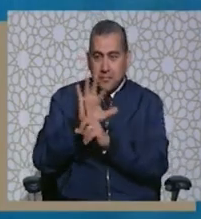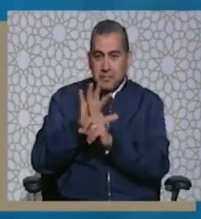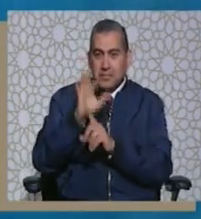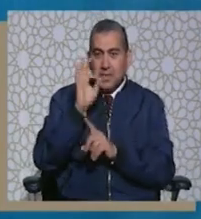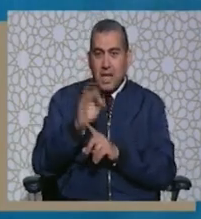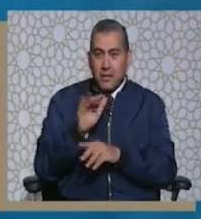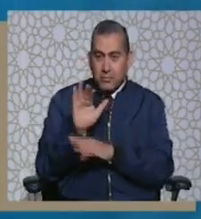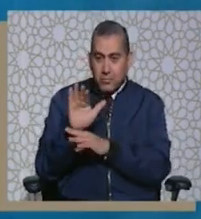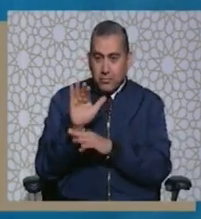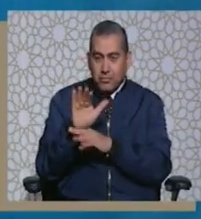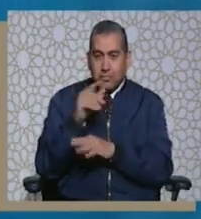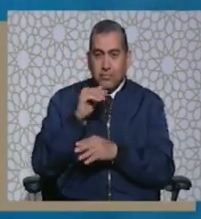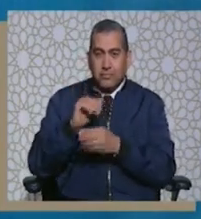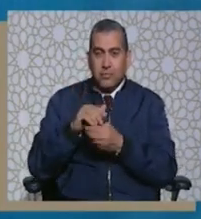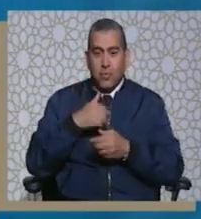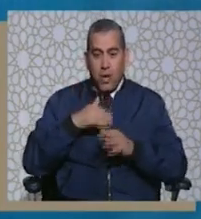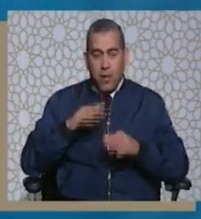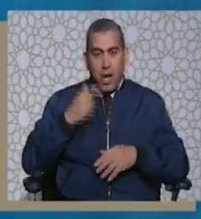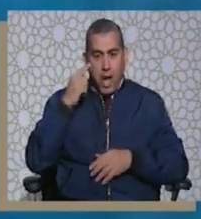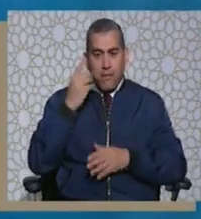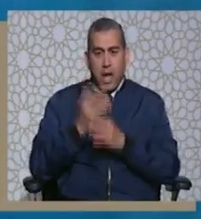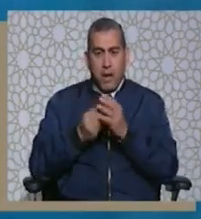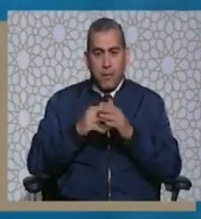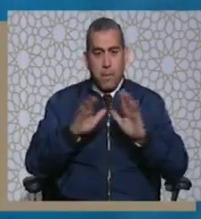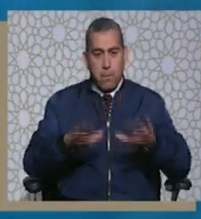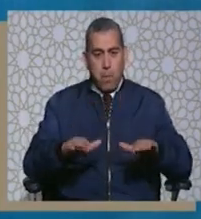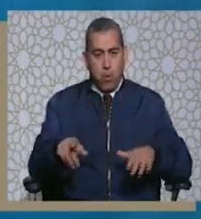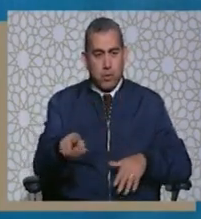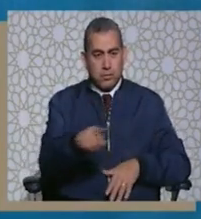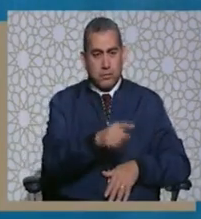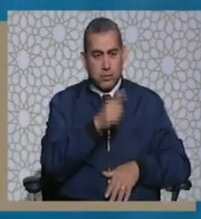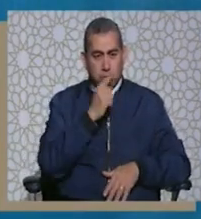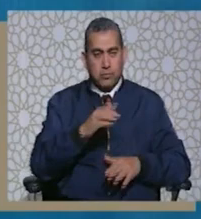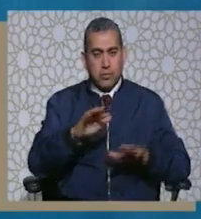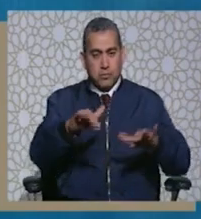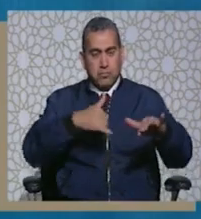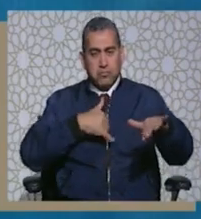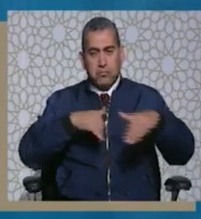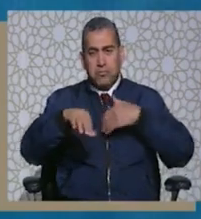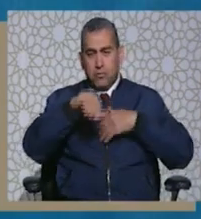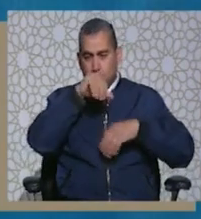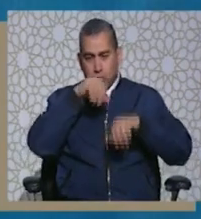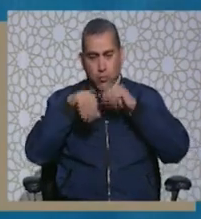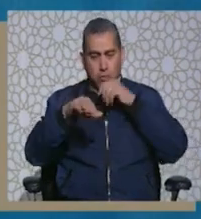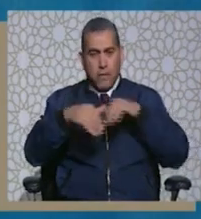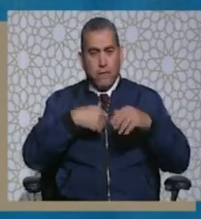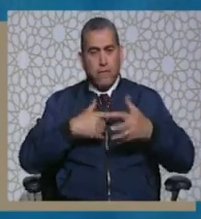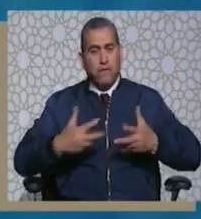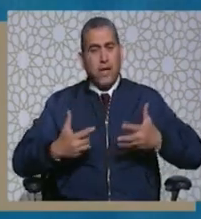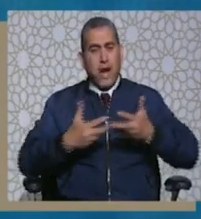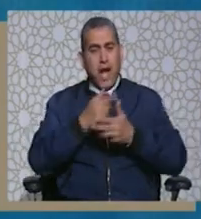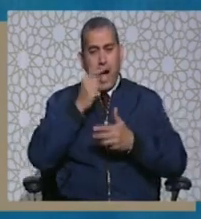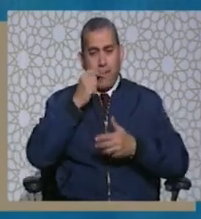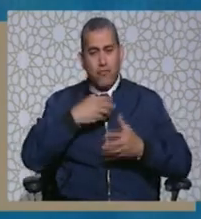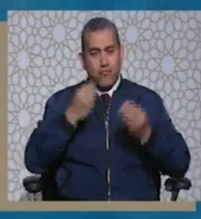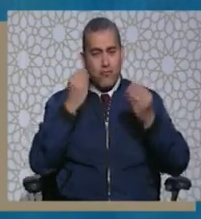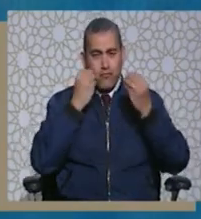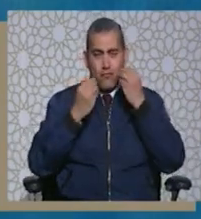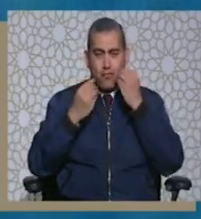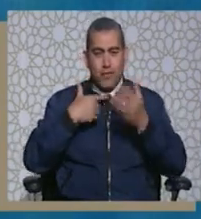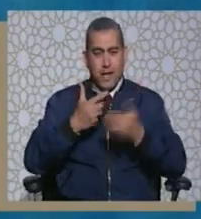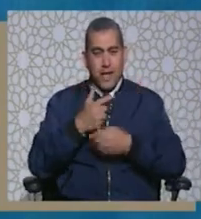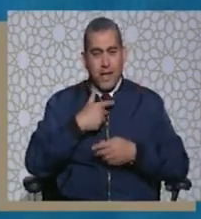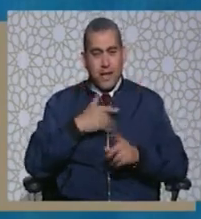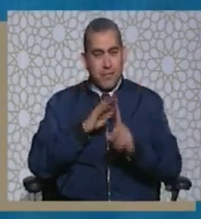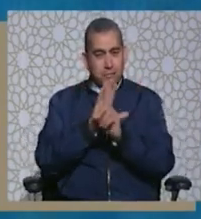هو وانا ضامن عيالي ان هم هيفضلوا يقبلوا عليا ويفرحوا بوجودي ويشوفوني ان انا